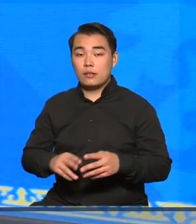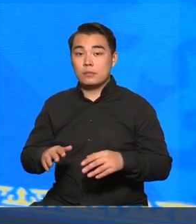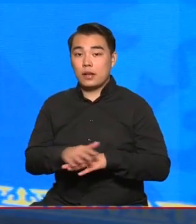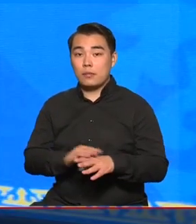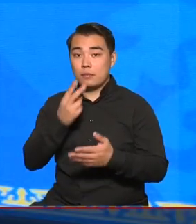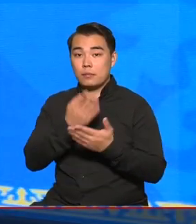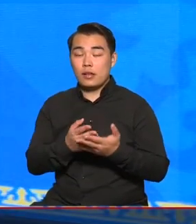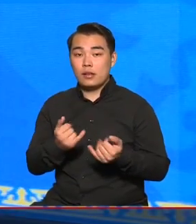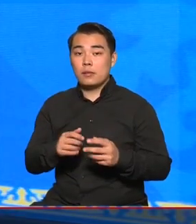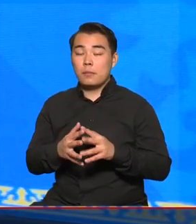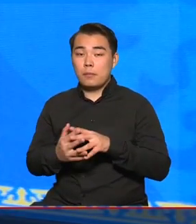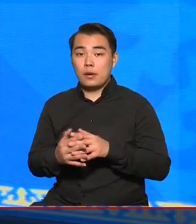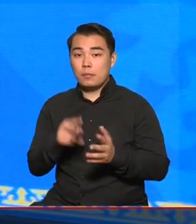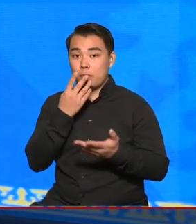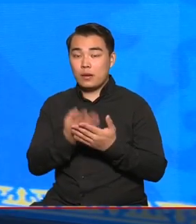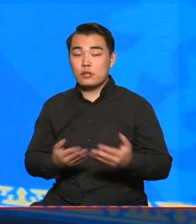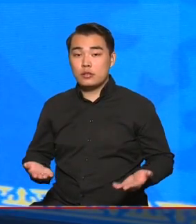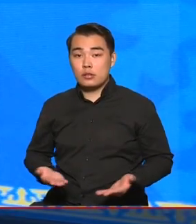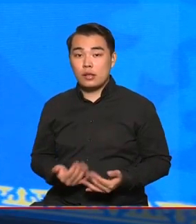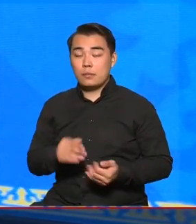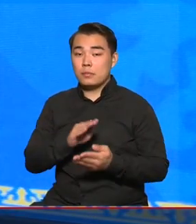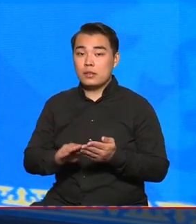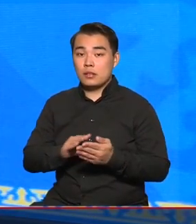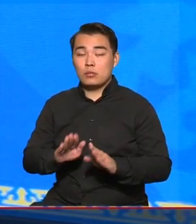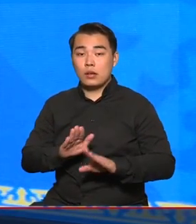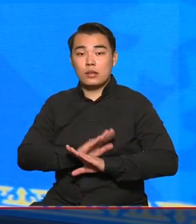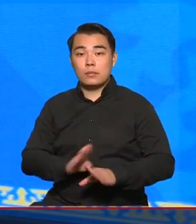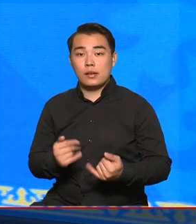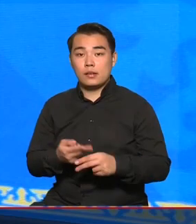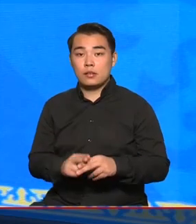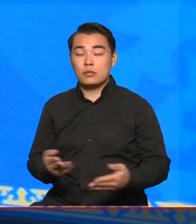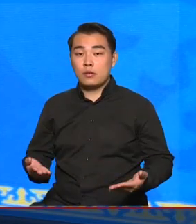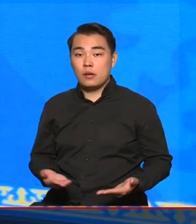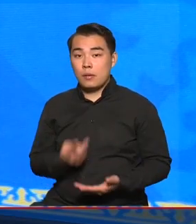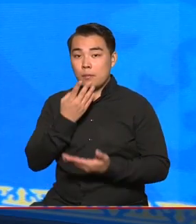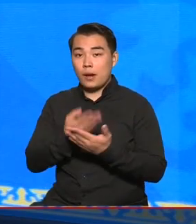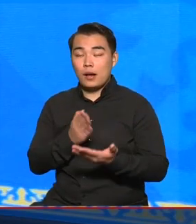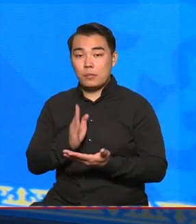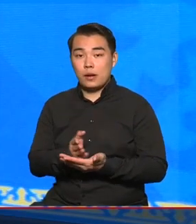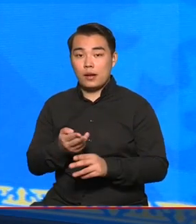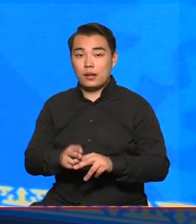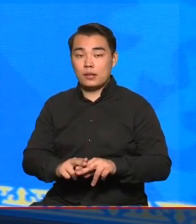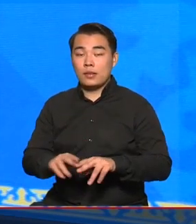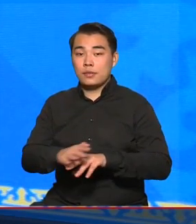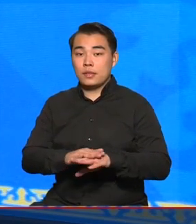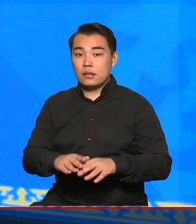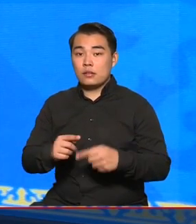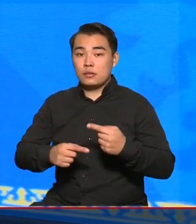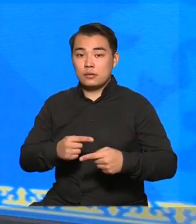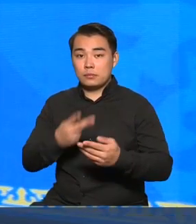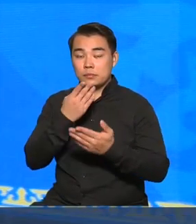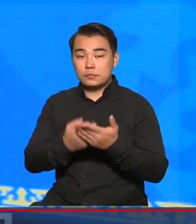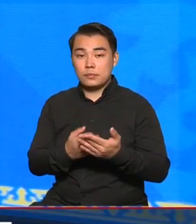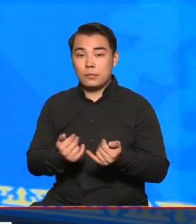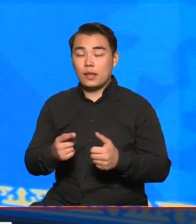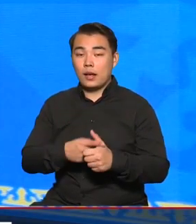жоқтай алған шын күрескерлердің өмірі шығармашылығы ғана емес, өмірі ол өнегі. Сондықтан оны насихаттау, ұрпақтың оны